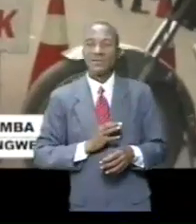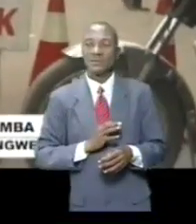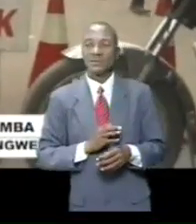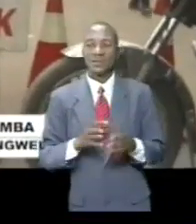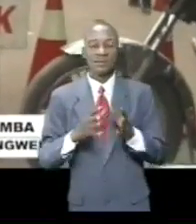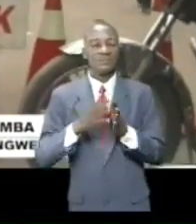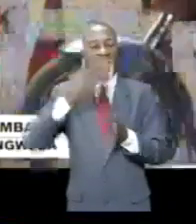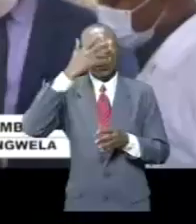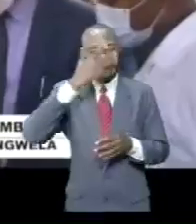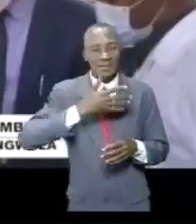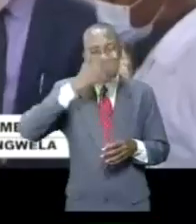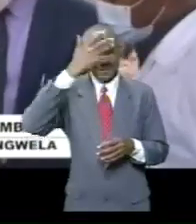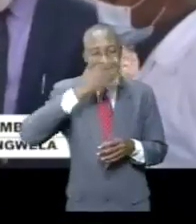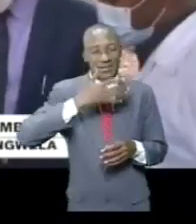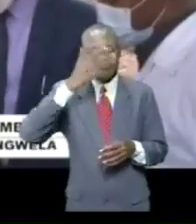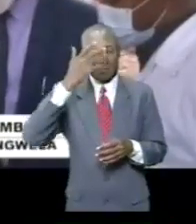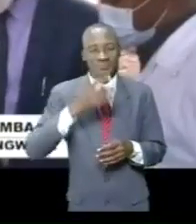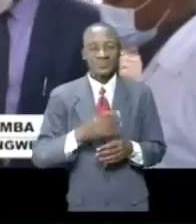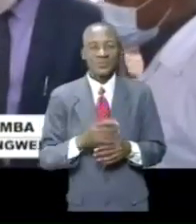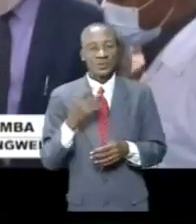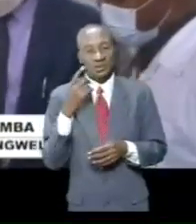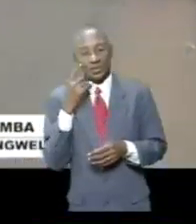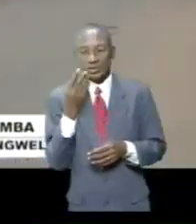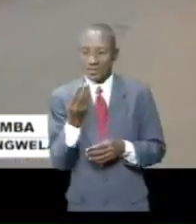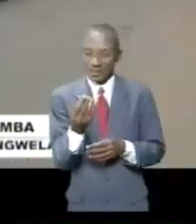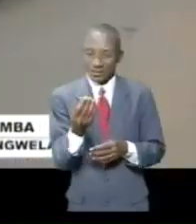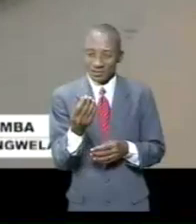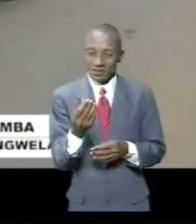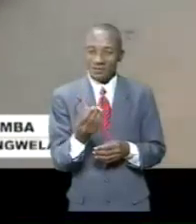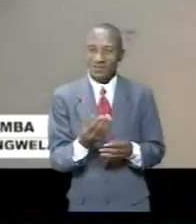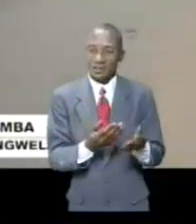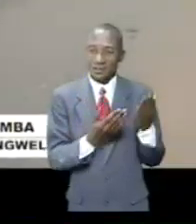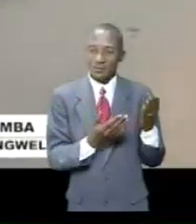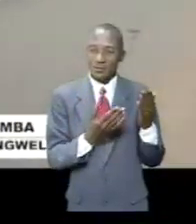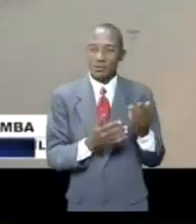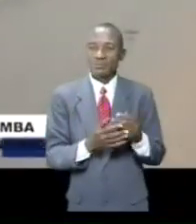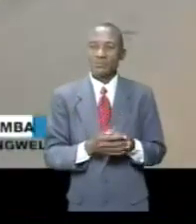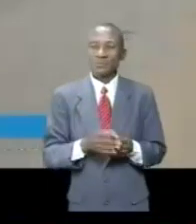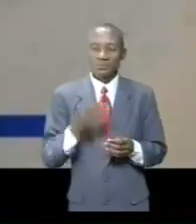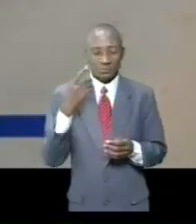transparence, a besoin des moyens financiers nécessaires devant lui permettre de